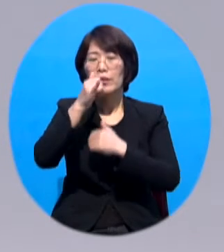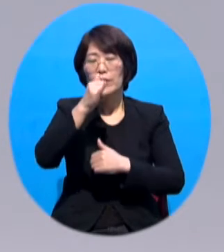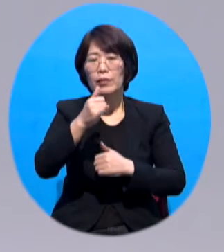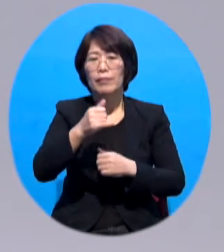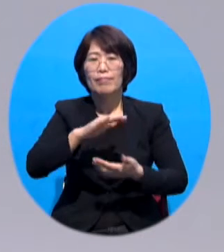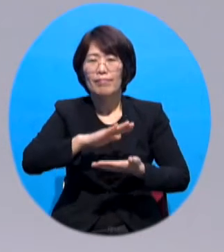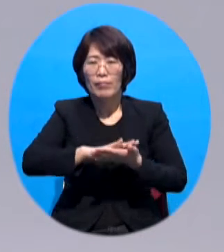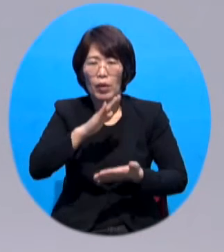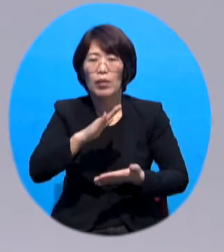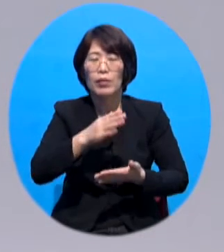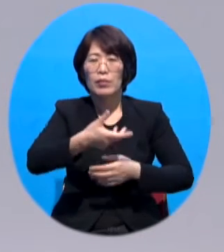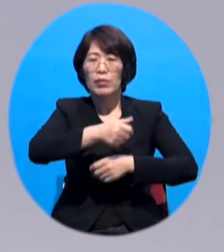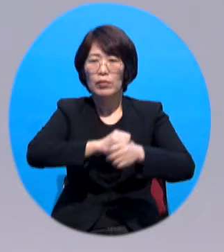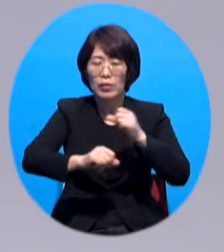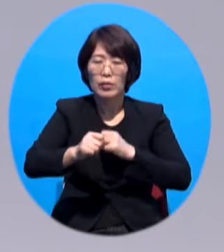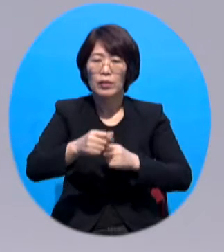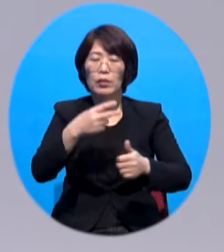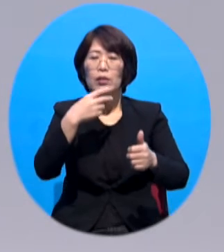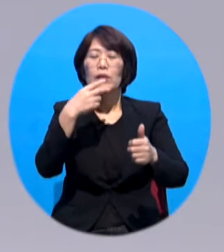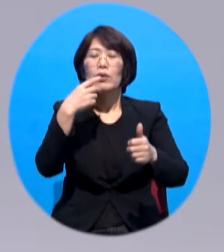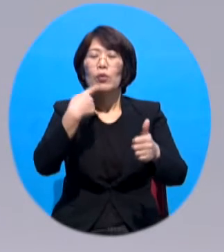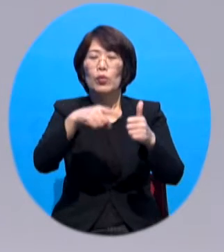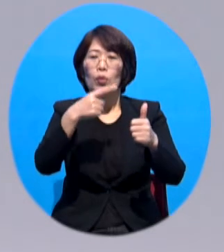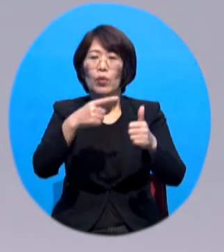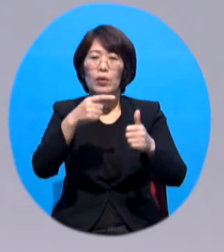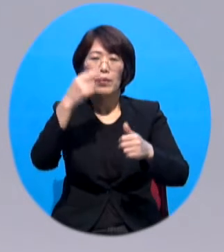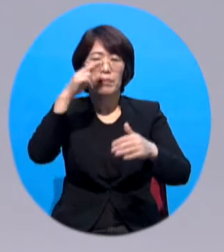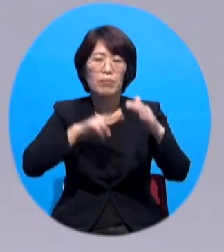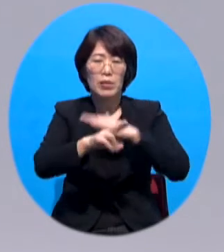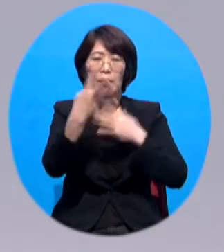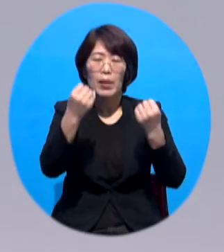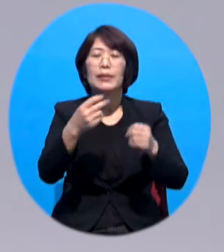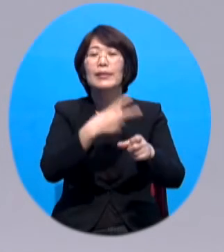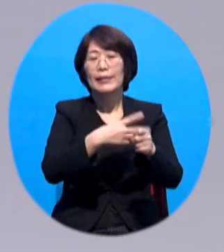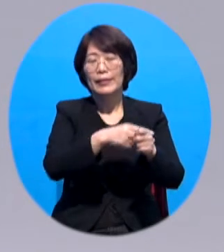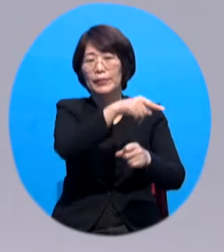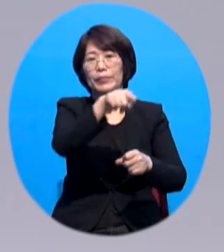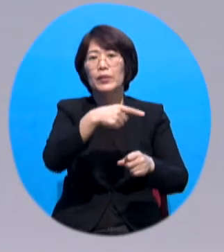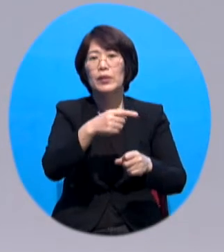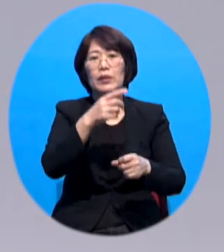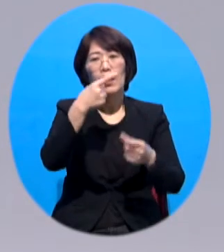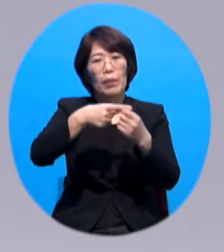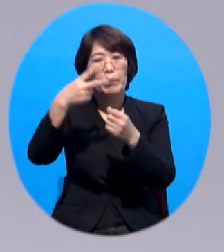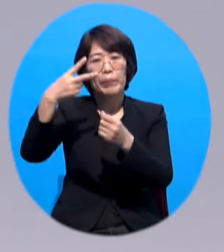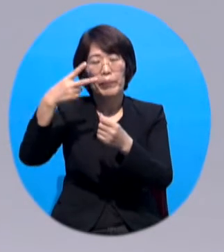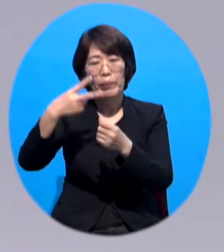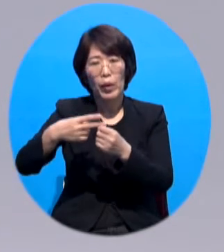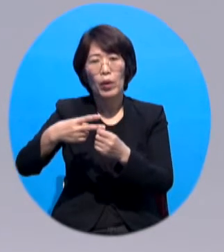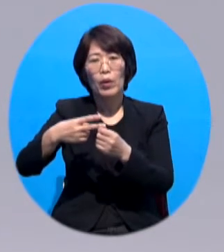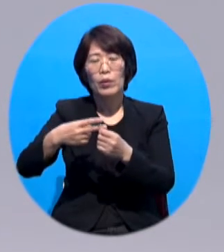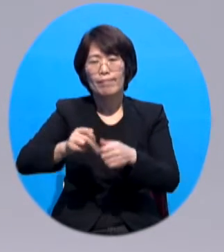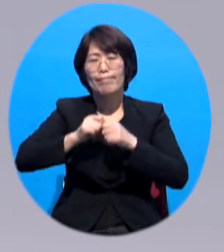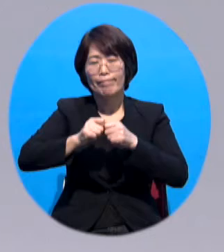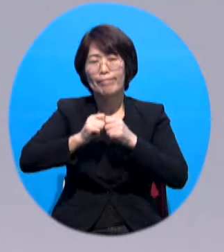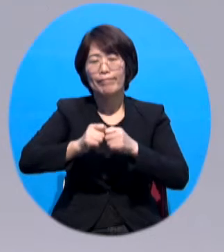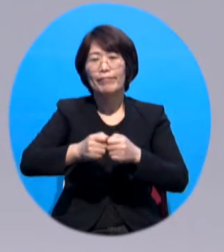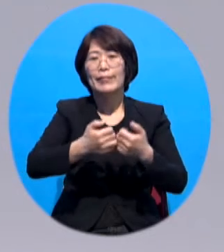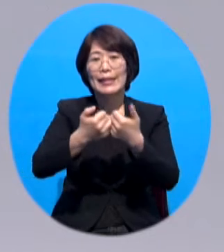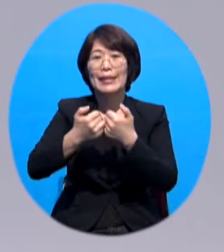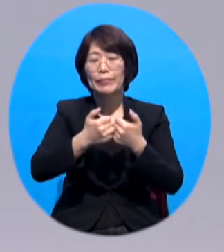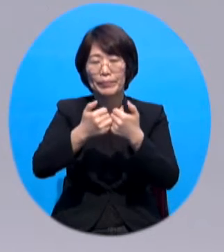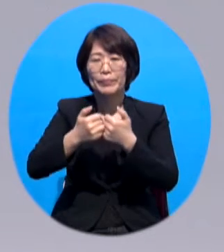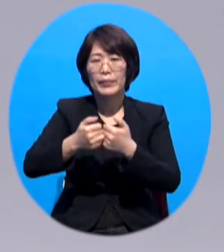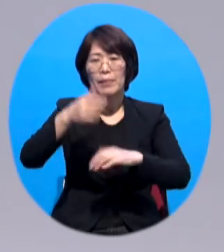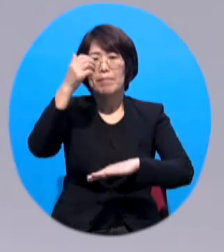정말 열정 넘치고 교육에 대한 전망과 비전을 갖고 있는 좋은 선생님들이 두 차례에 걸친 아주 치밀한 심사를 통해서